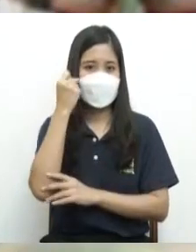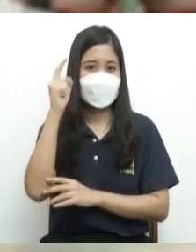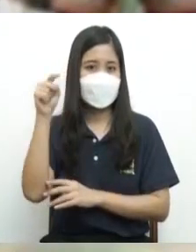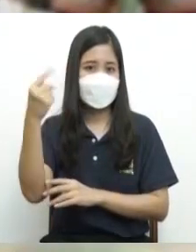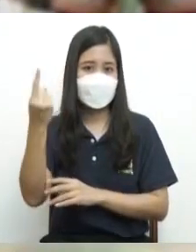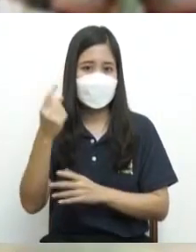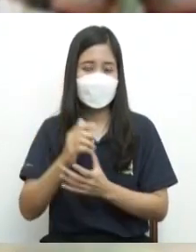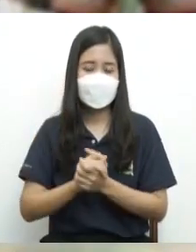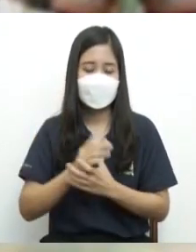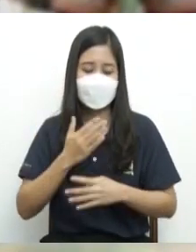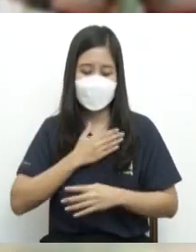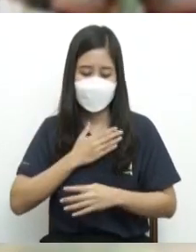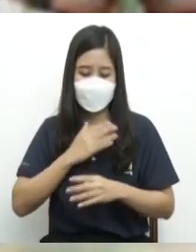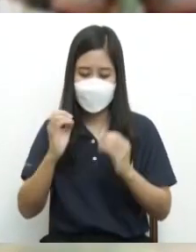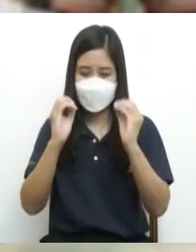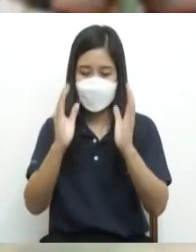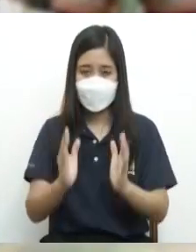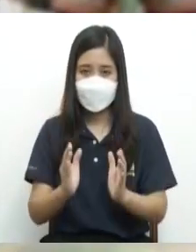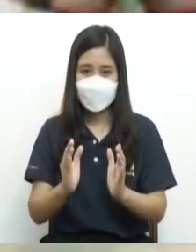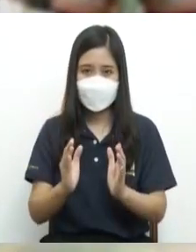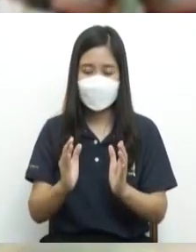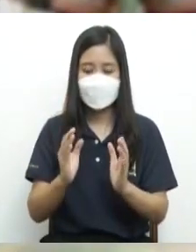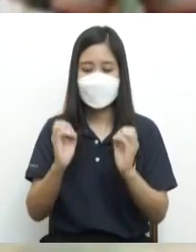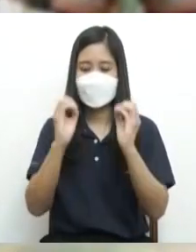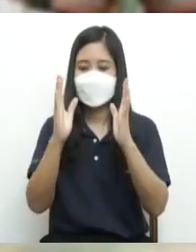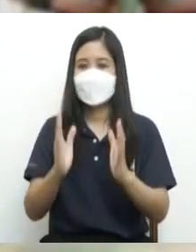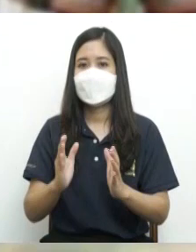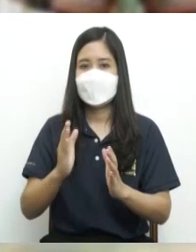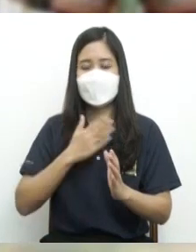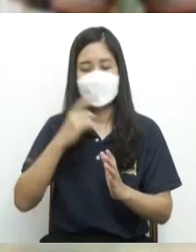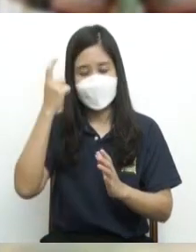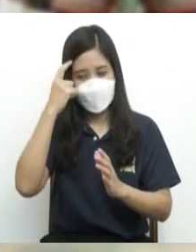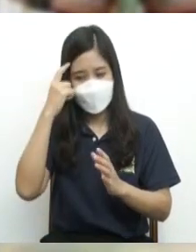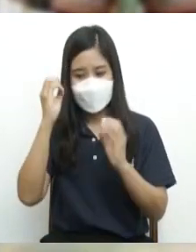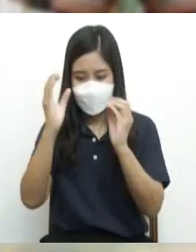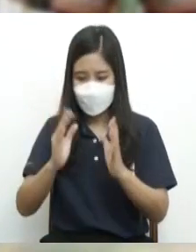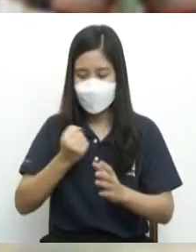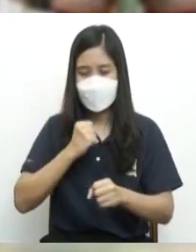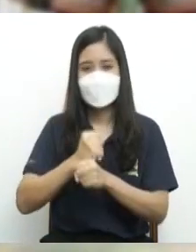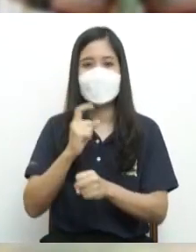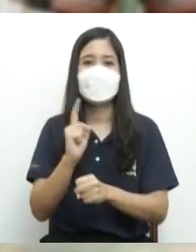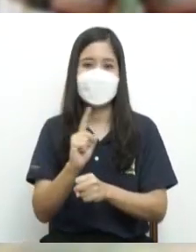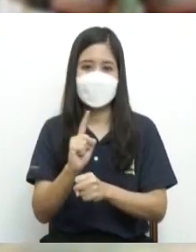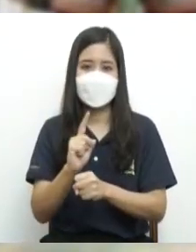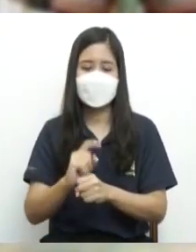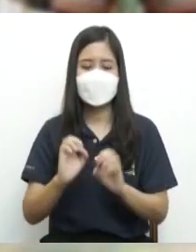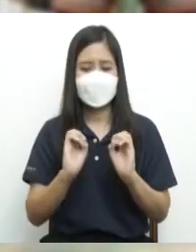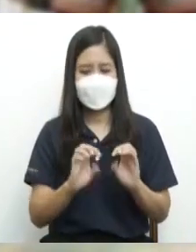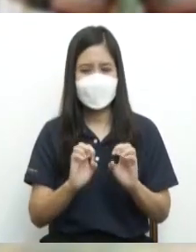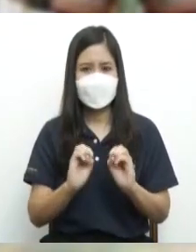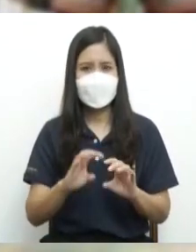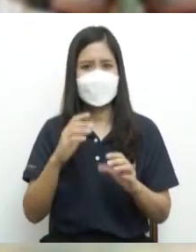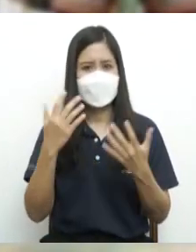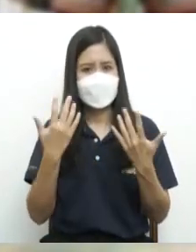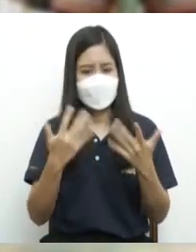างตัวผมสมัยผมเป็นคุณครูผมก็รู้ว่าหน้าที่ผมครูใหญ่เขามอบไปทำอะไรบ้างนะนอกจากสอนแล้วเนี่ยเขาก็จะมอบให้ผมห